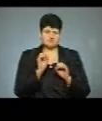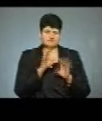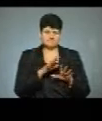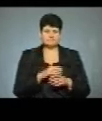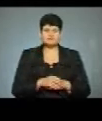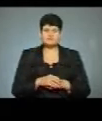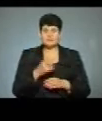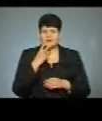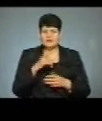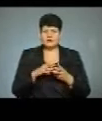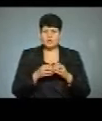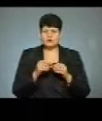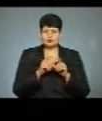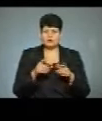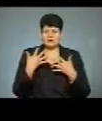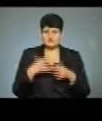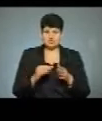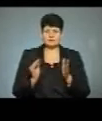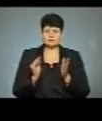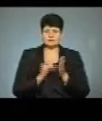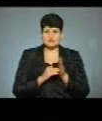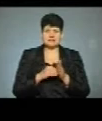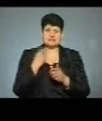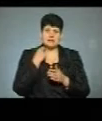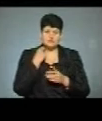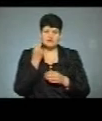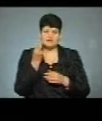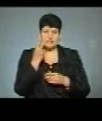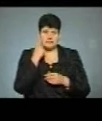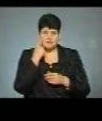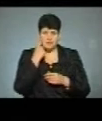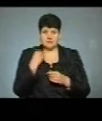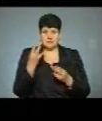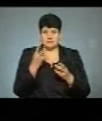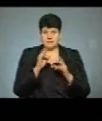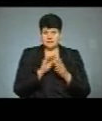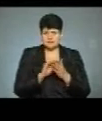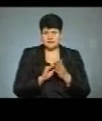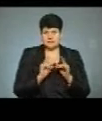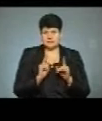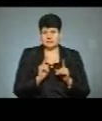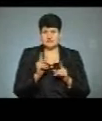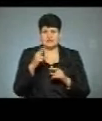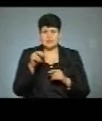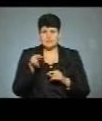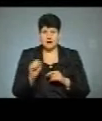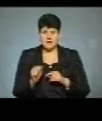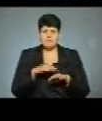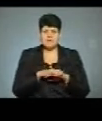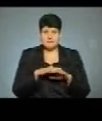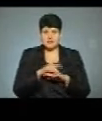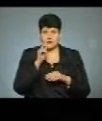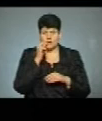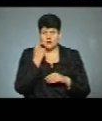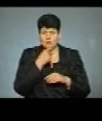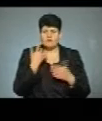виходячи з результату, школа вже зарахувала мені за ДПА з англійської 12 балів, тому мені потрібно доскласти лише ДПА з математики та української мови. Я